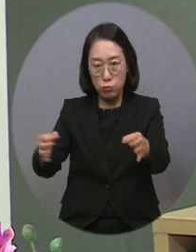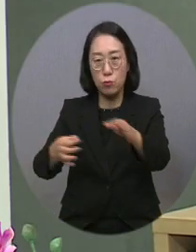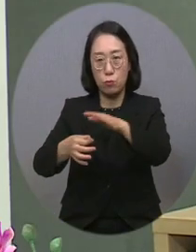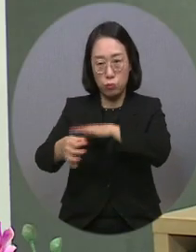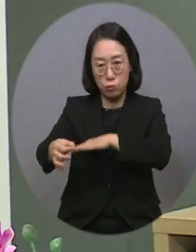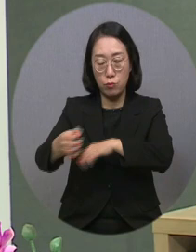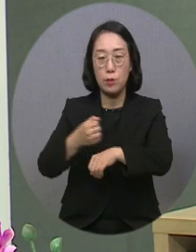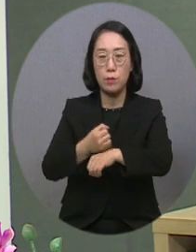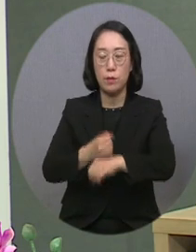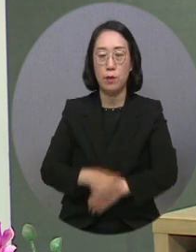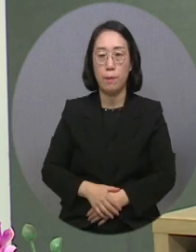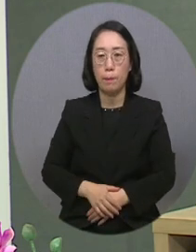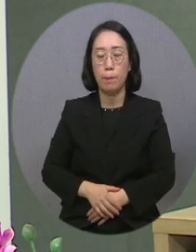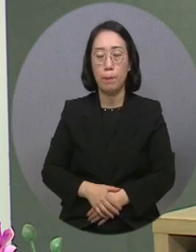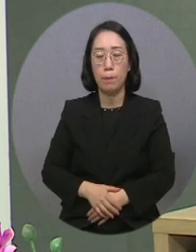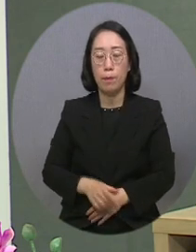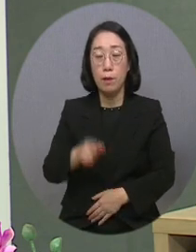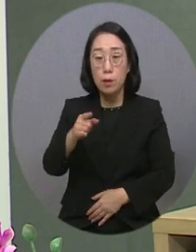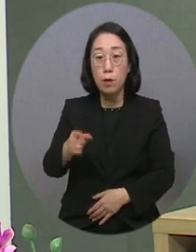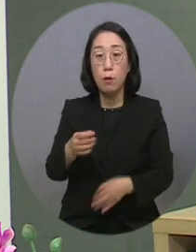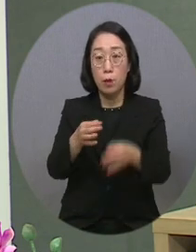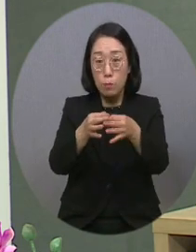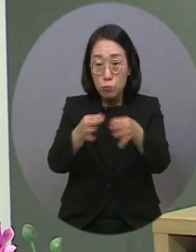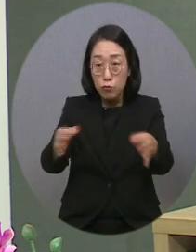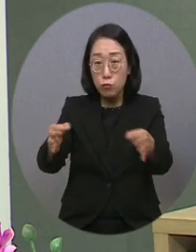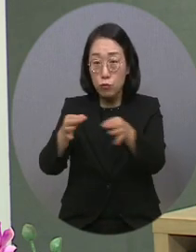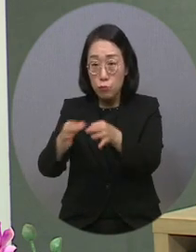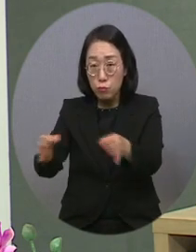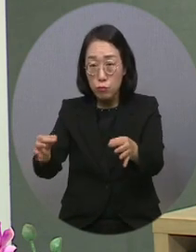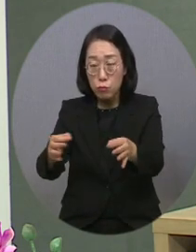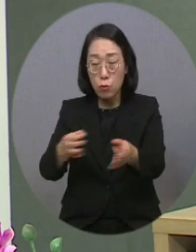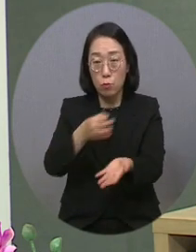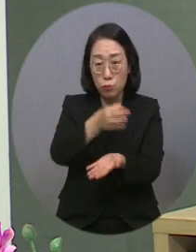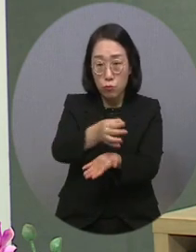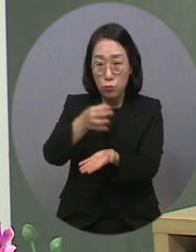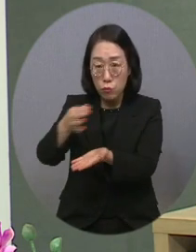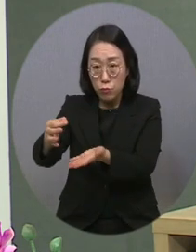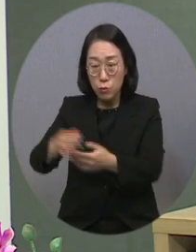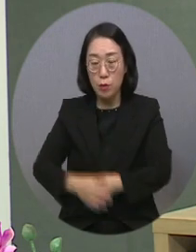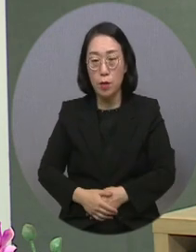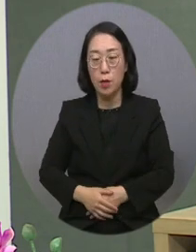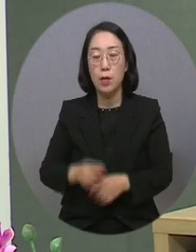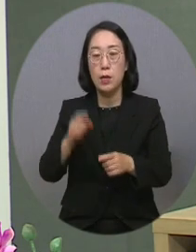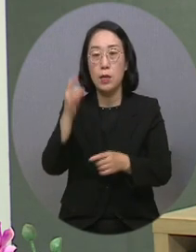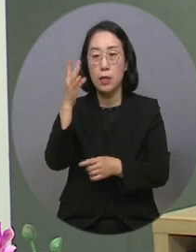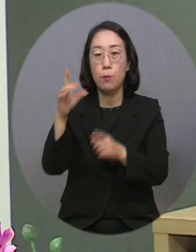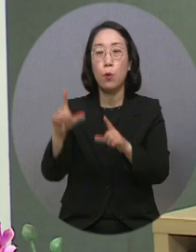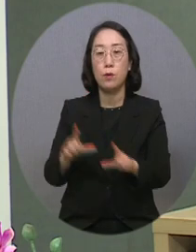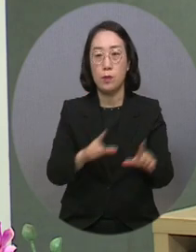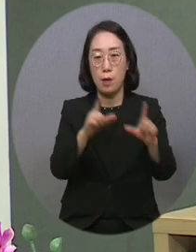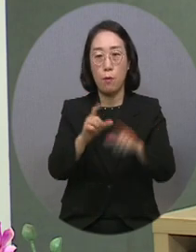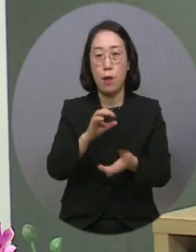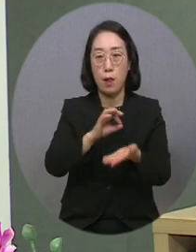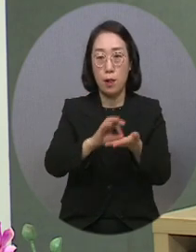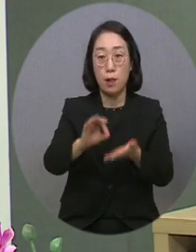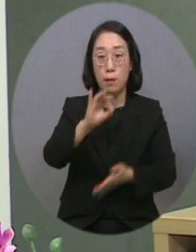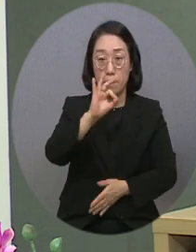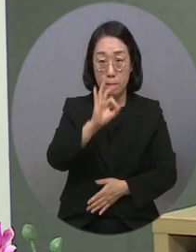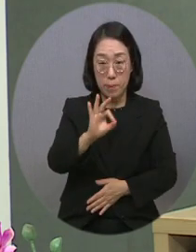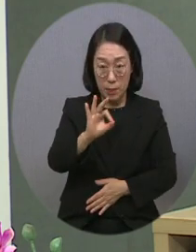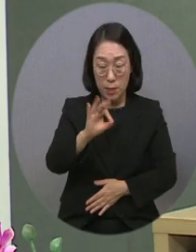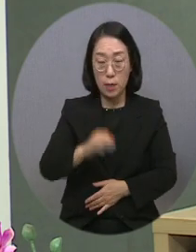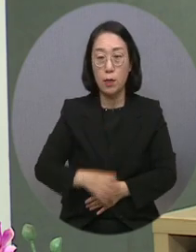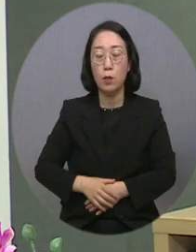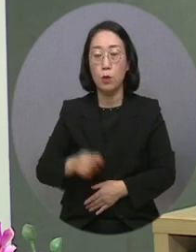그 배분을 하시는 과정에 기초 생계비라든가 예. 기초 복지 관계에